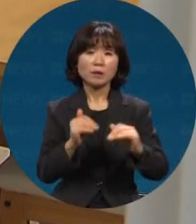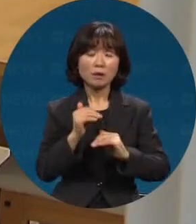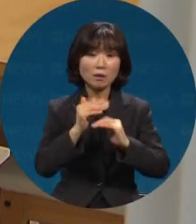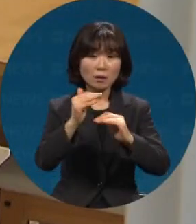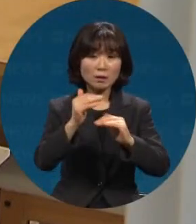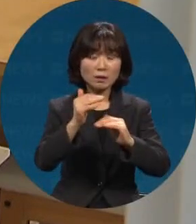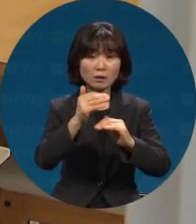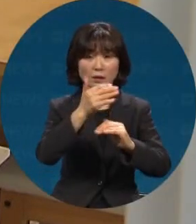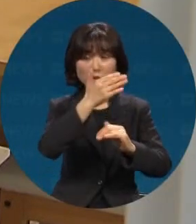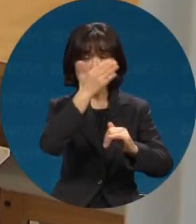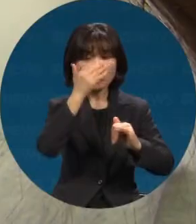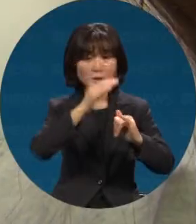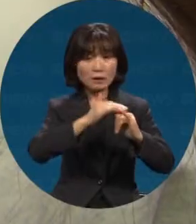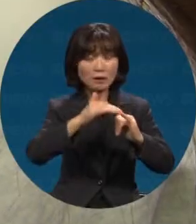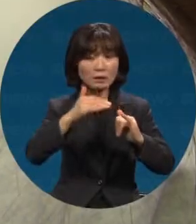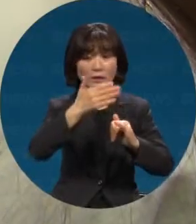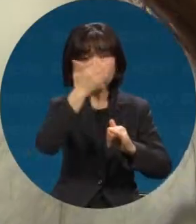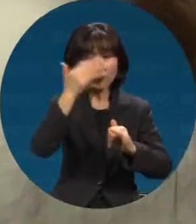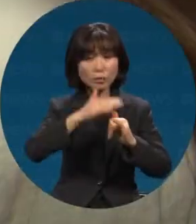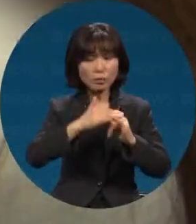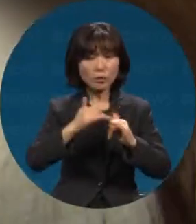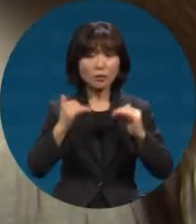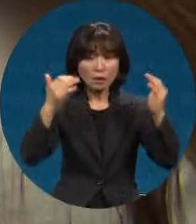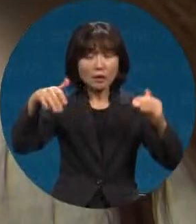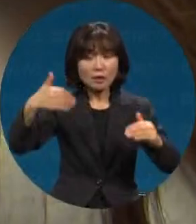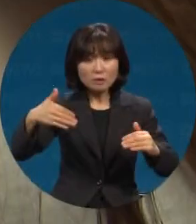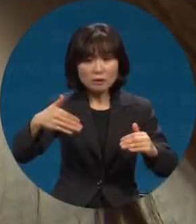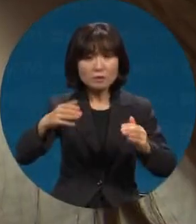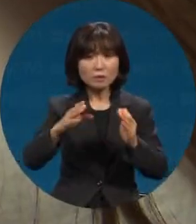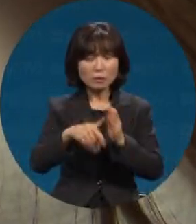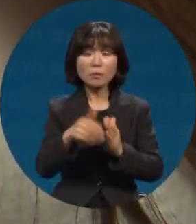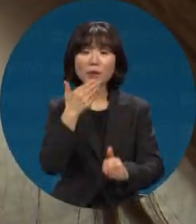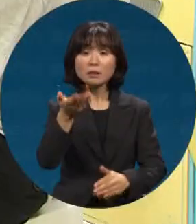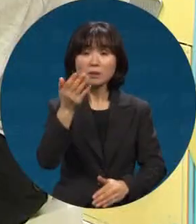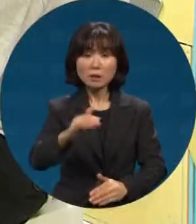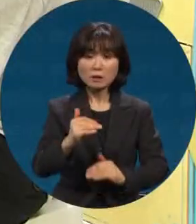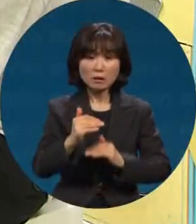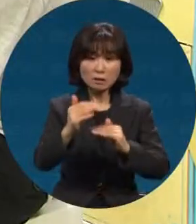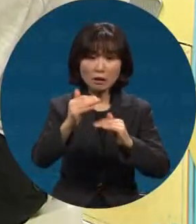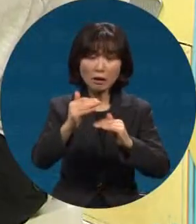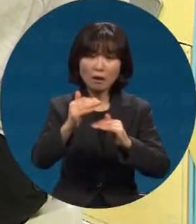절차상 미성년자도 가능하지만 접수 자체가 먹통인 경우도 있습니다